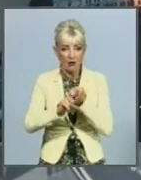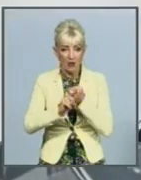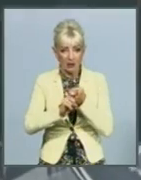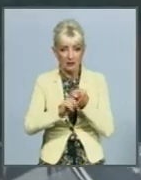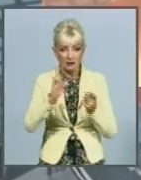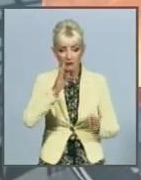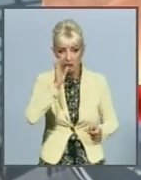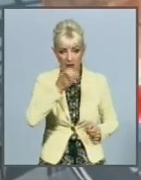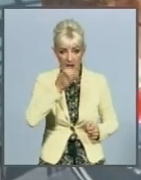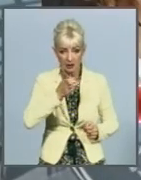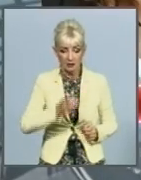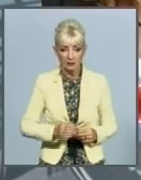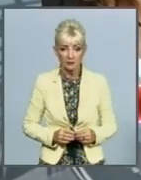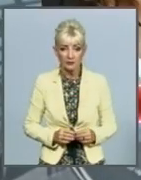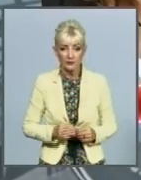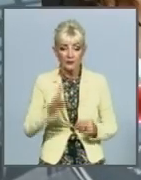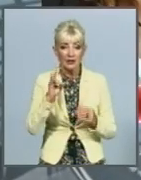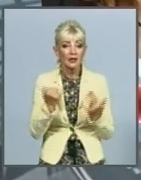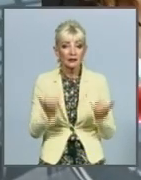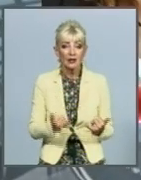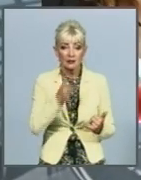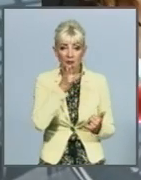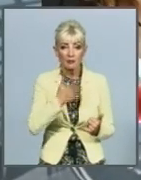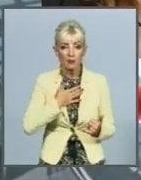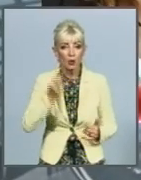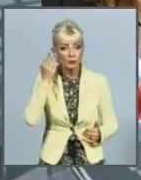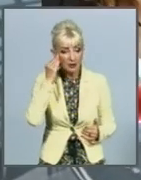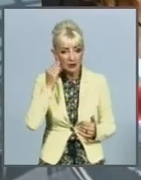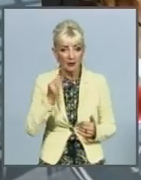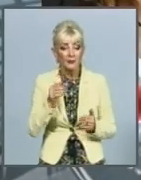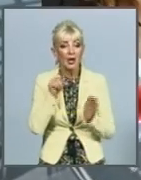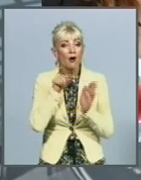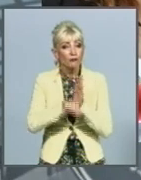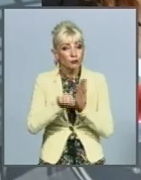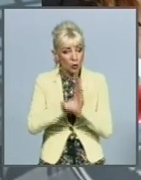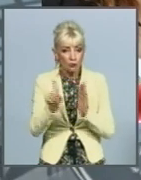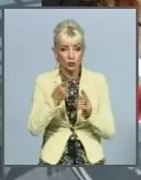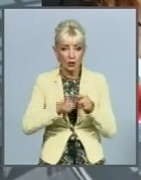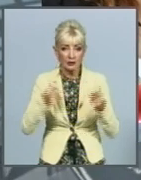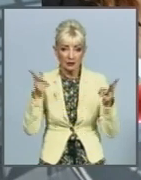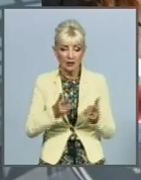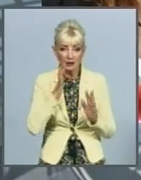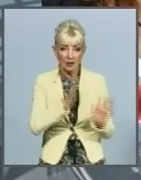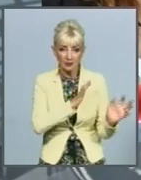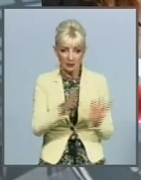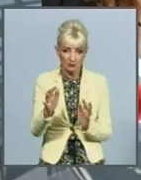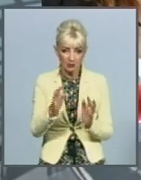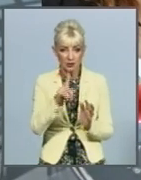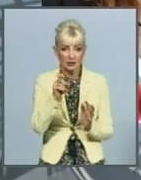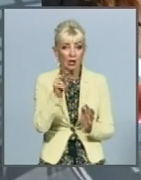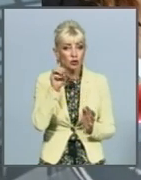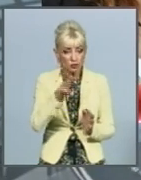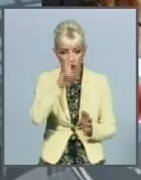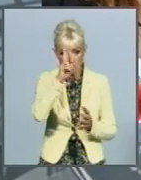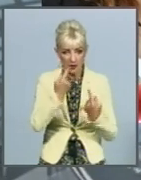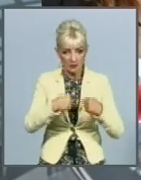Болгарії. На даний момент моя позиція полягає в тому, що це потрібно забезпечити за рахунок держави.